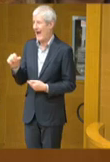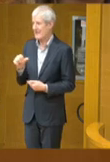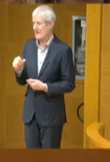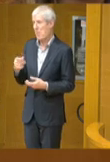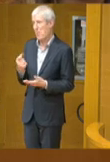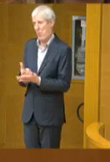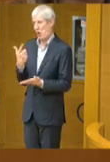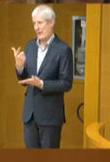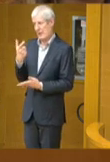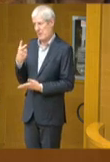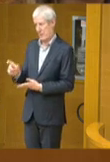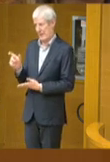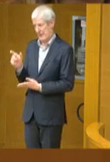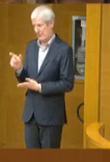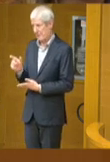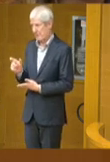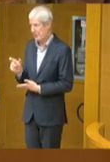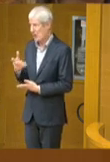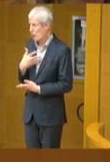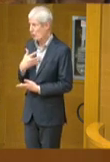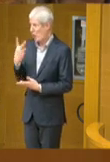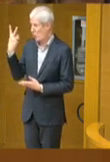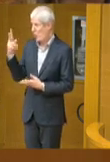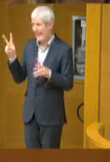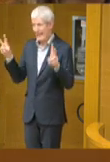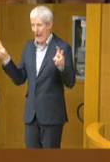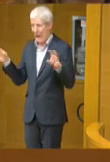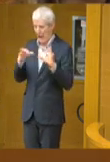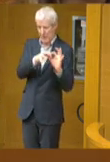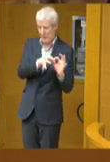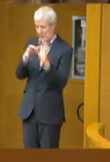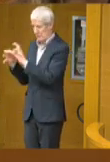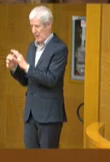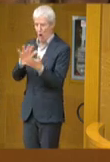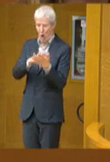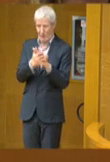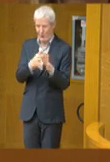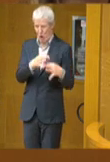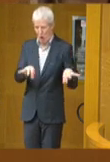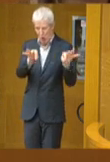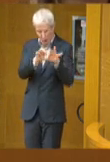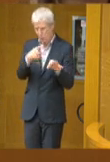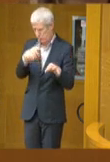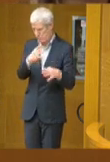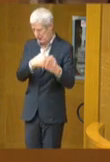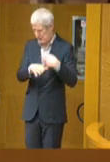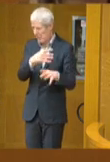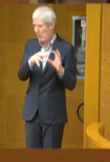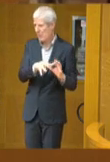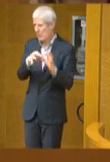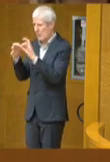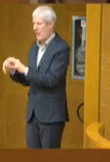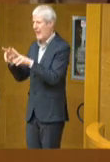importante? Perché si legano due temi, si lega il tema della Convenzione 1 sui diritti delle persone con disabilità, si lega il